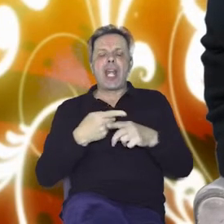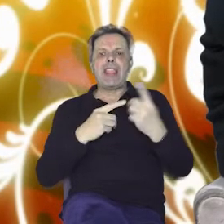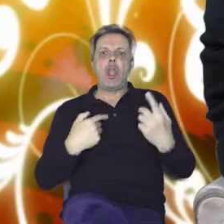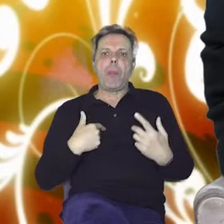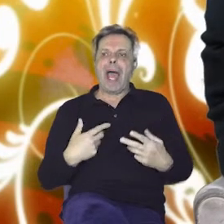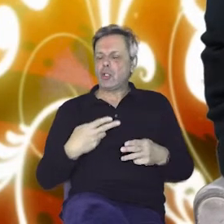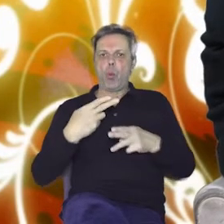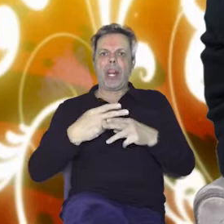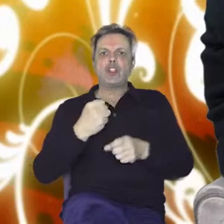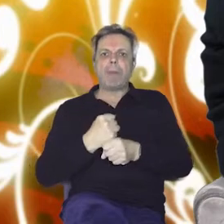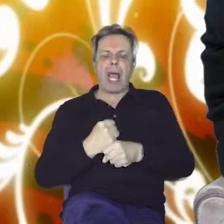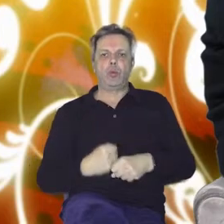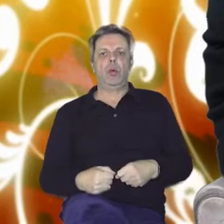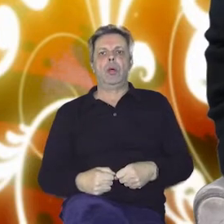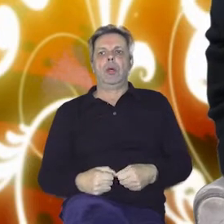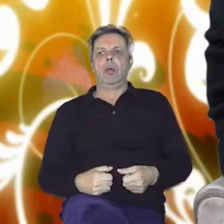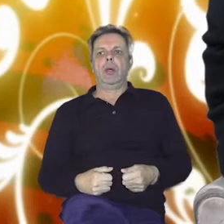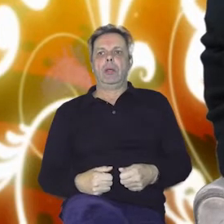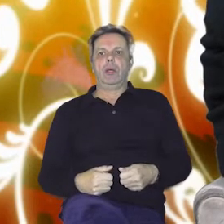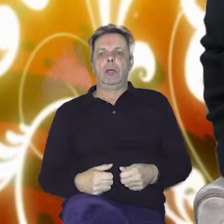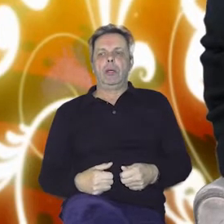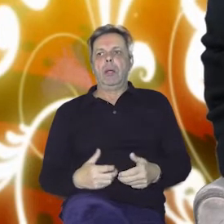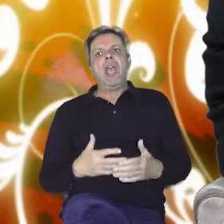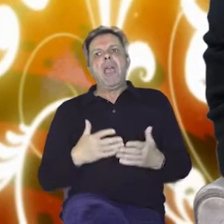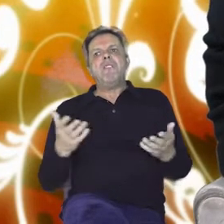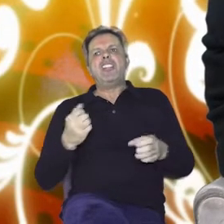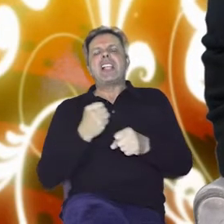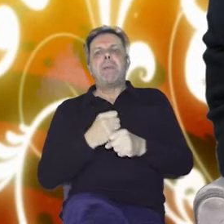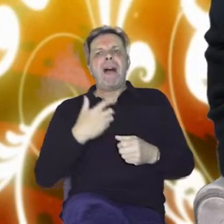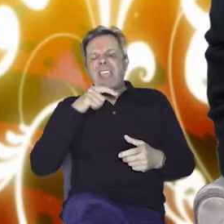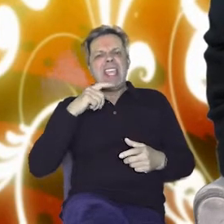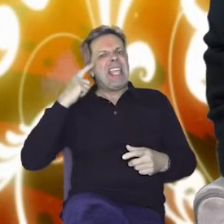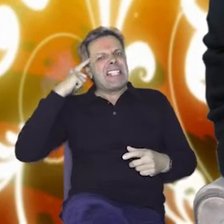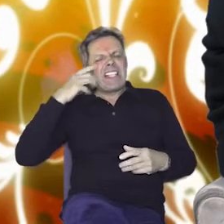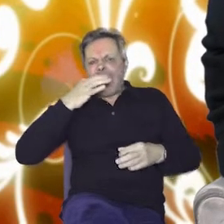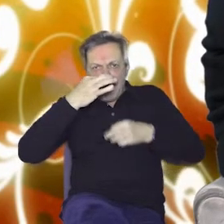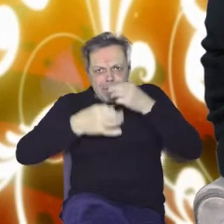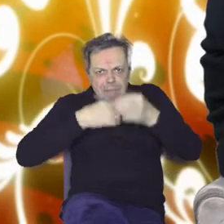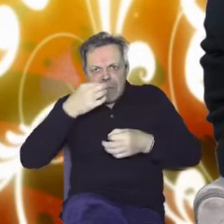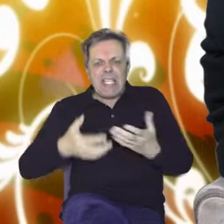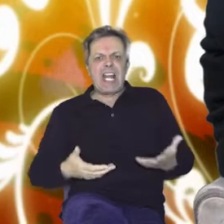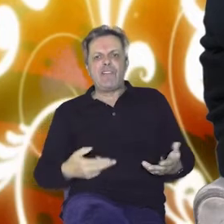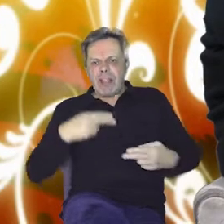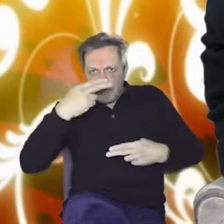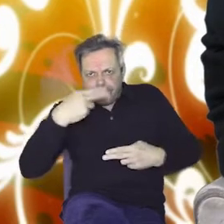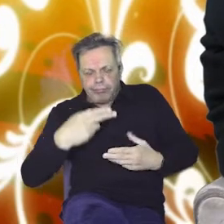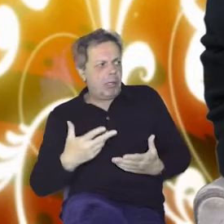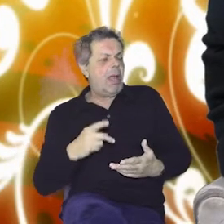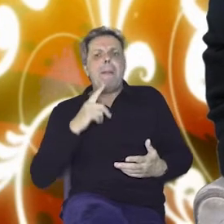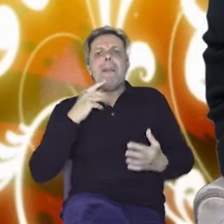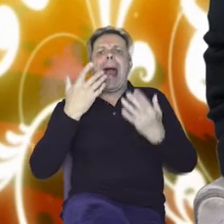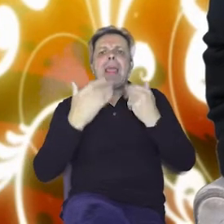kliničkom radu, većina se bavi i znanstvenim istraživanjem, relativno mali broj